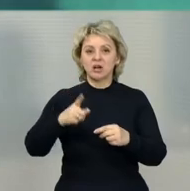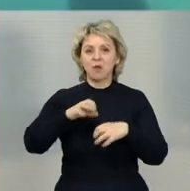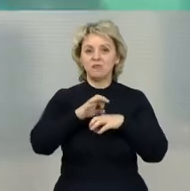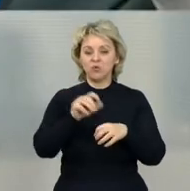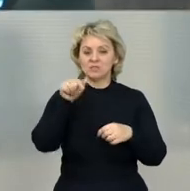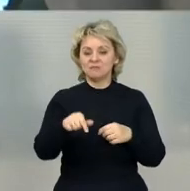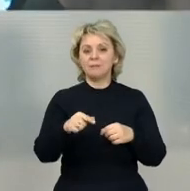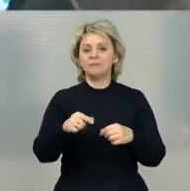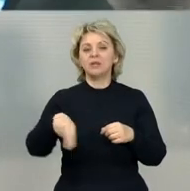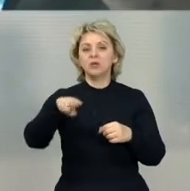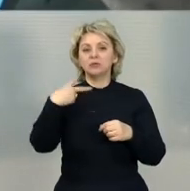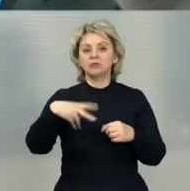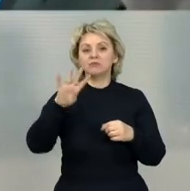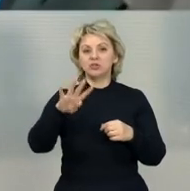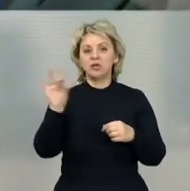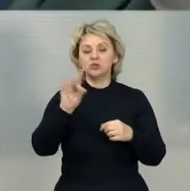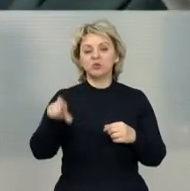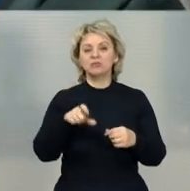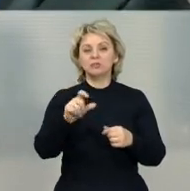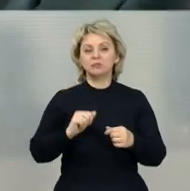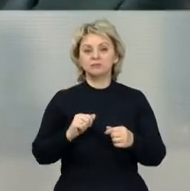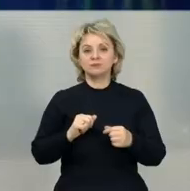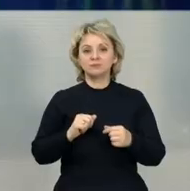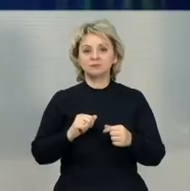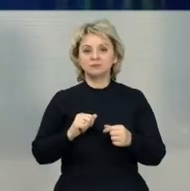Валентина Малощицкая, Дон-24, Ростов-на-Дону.